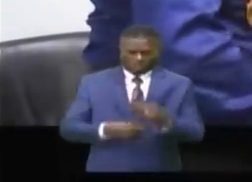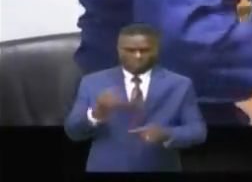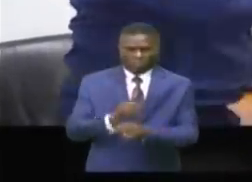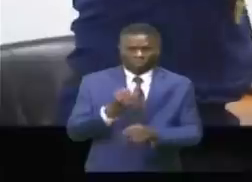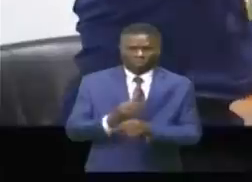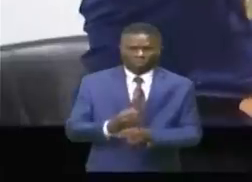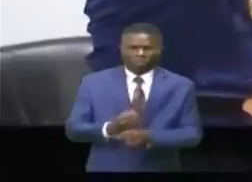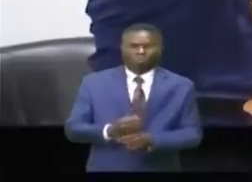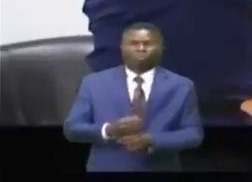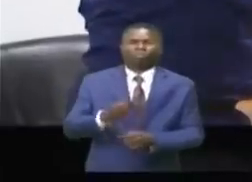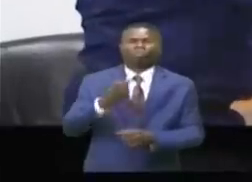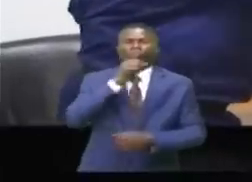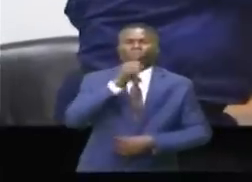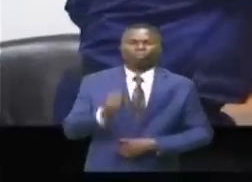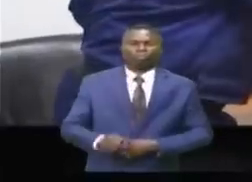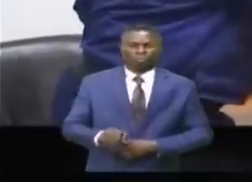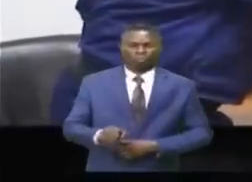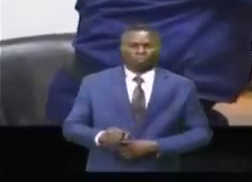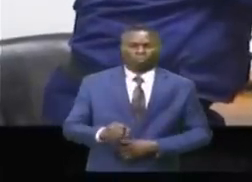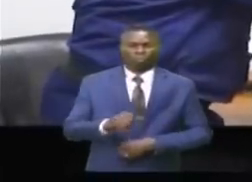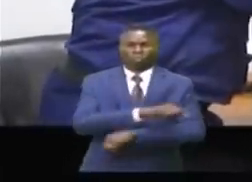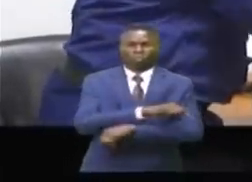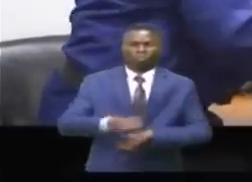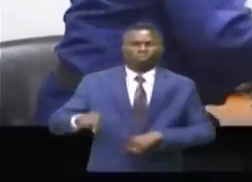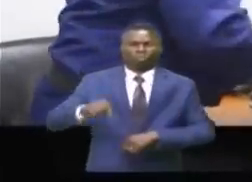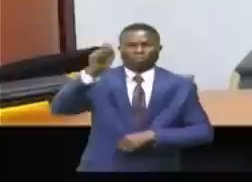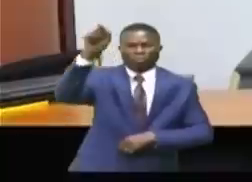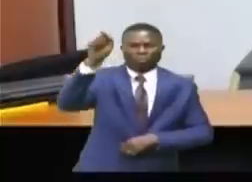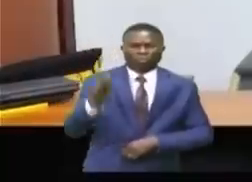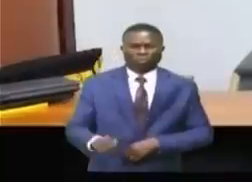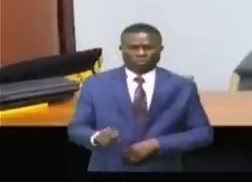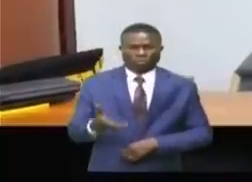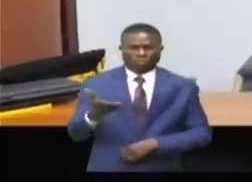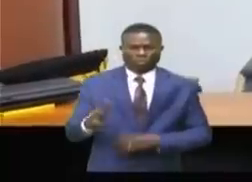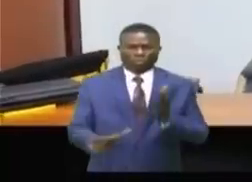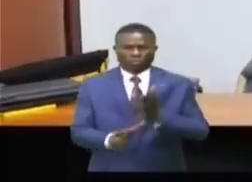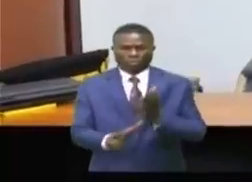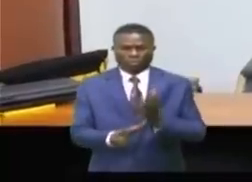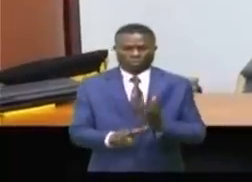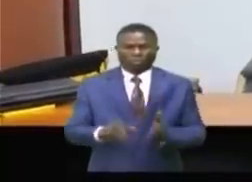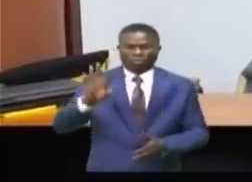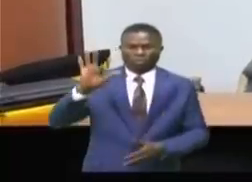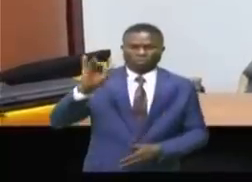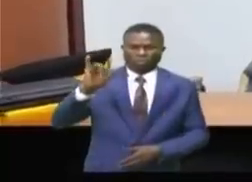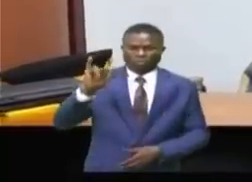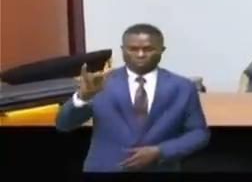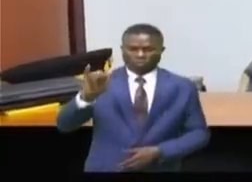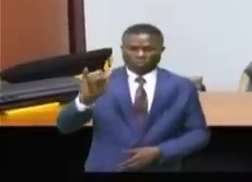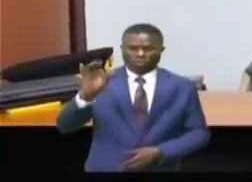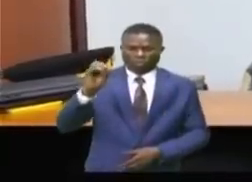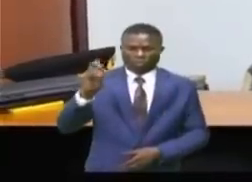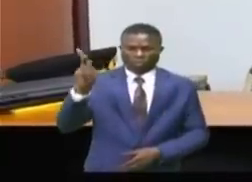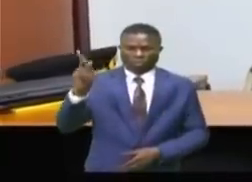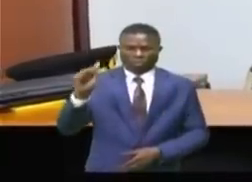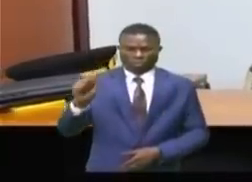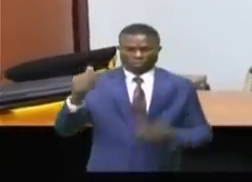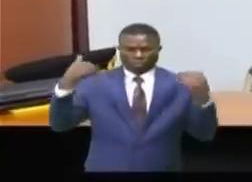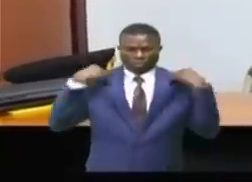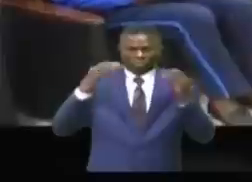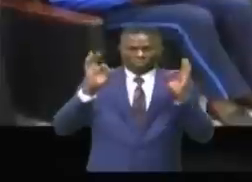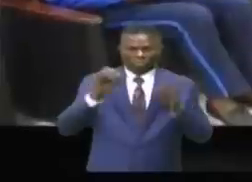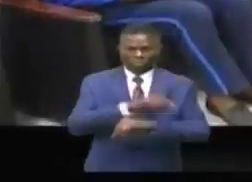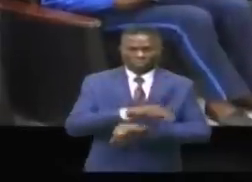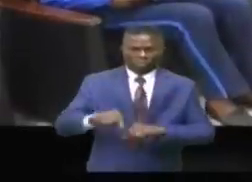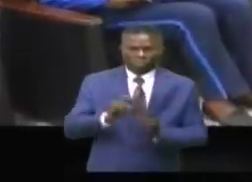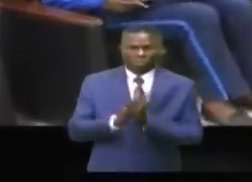de son prédécesseur, le commissaire divisionnaire adjoint Yoka Ikotama Freddy, actuel directeur de cabinet du